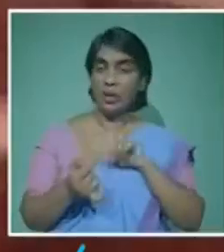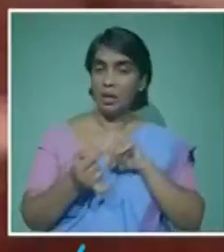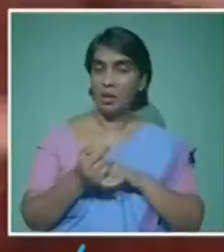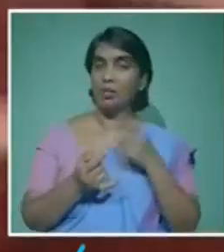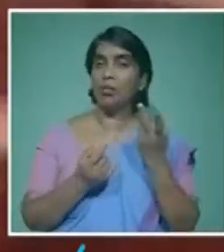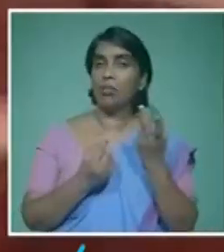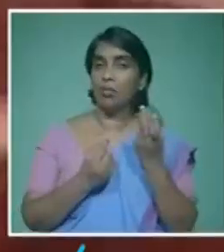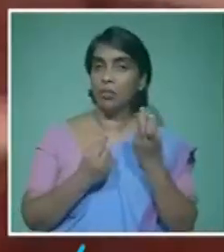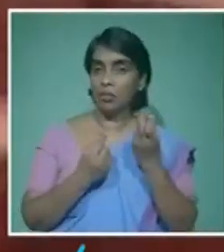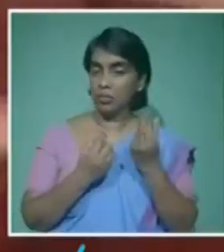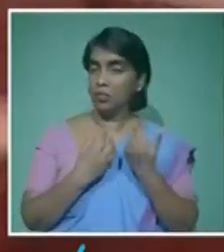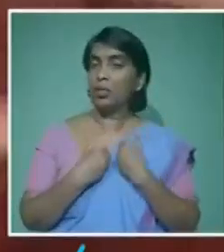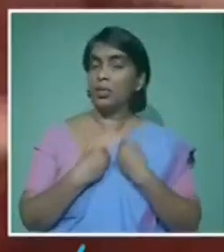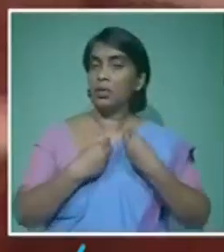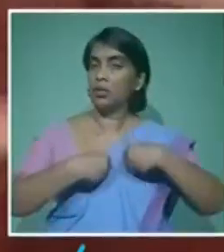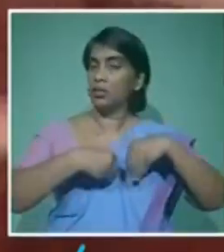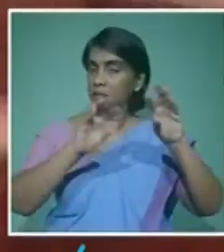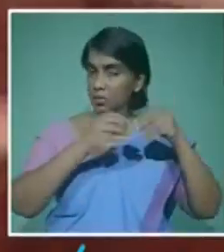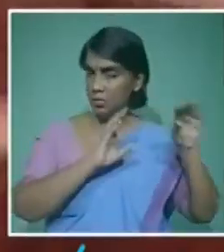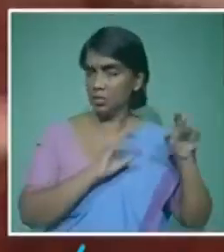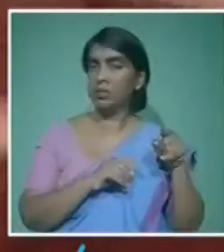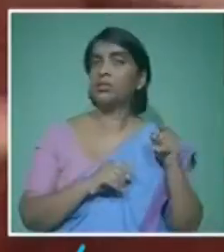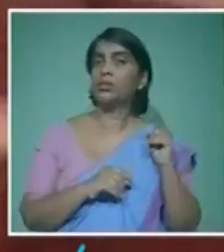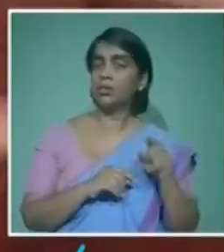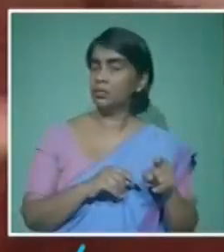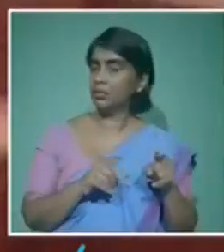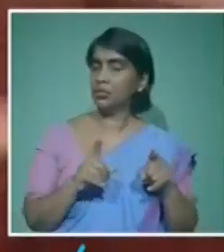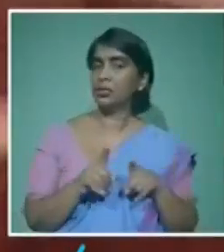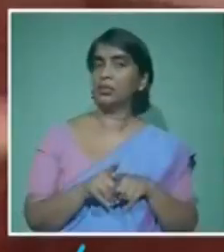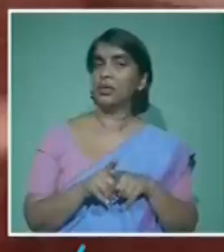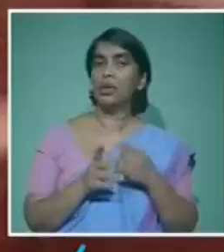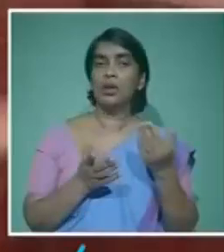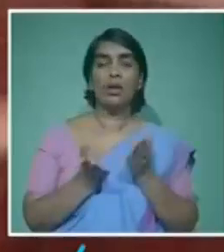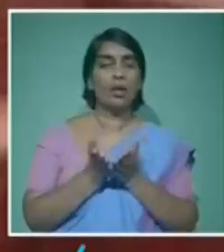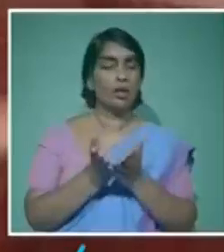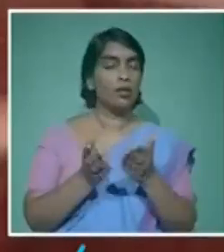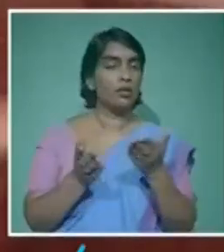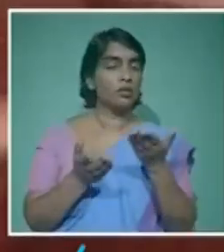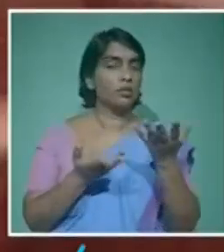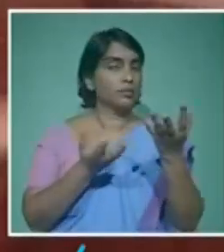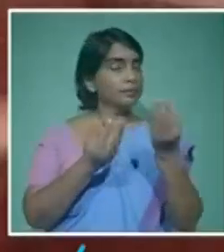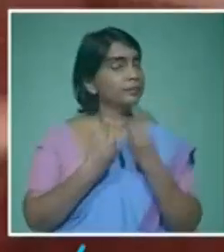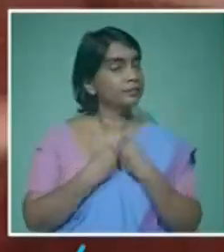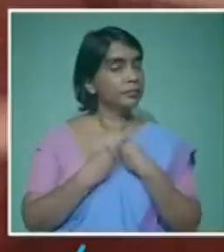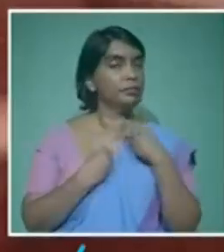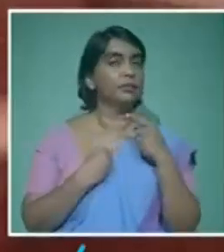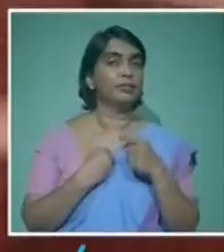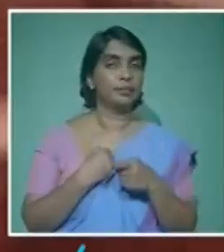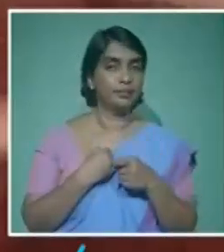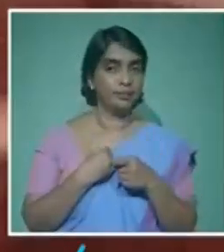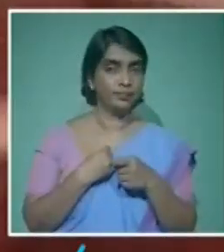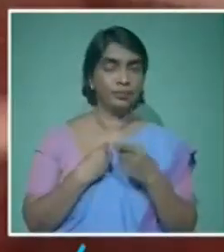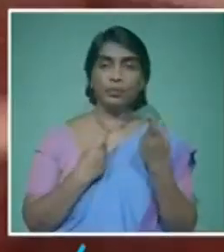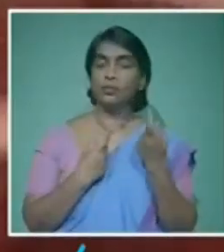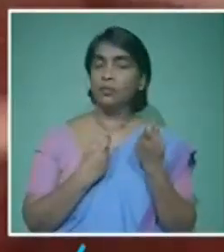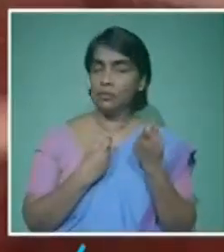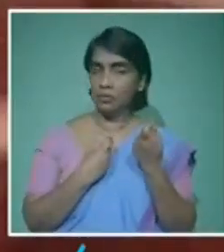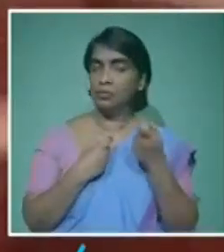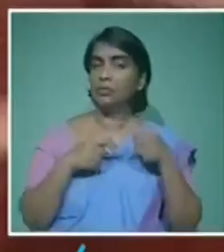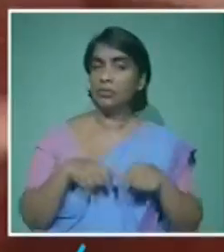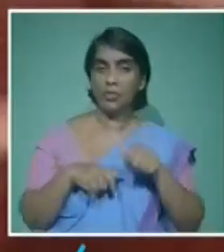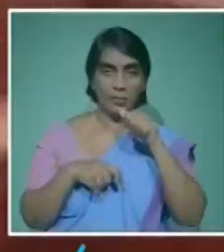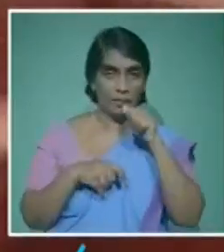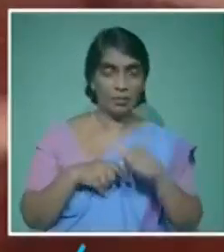விபத்துக்குள்ளான கப்பலின் காப்புறுதி நிறுவனத்திடம் இருந்து கிடைத்த இழப்பீட்டு தொகையை அன்றி எமது திரைசேரி நிதி அல்ல